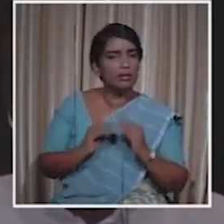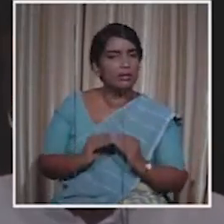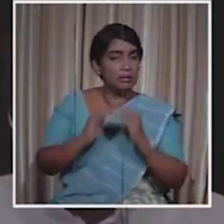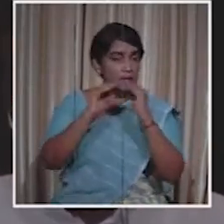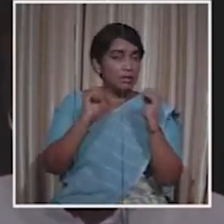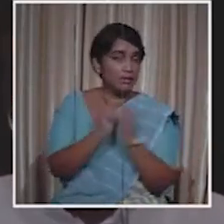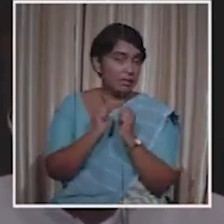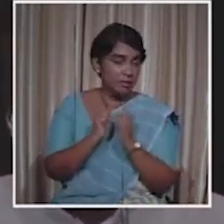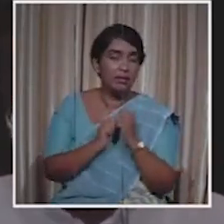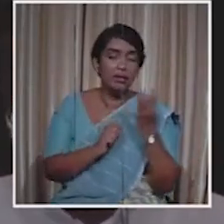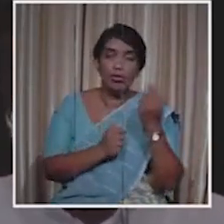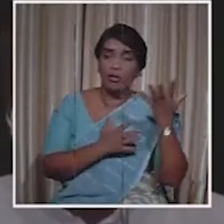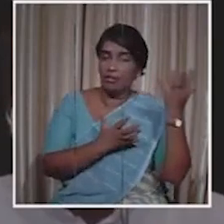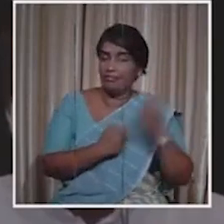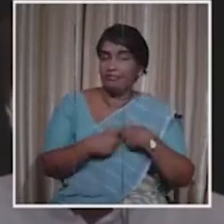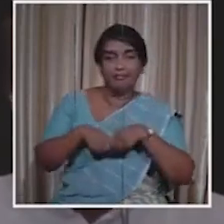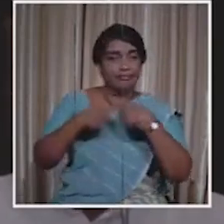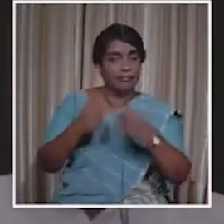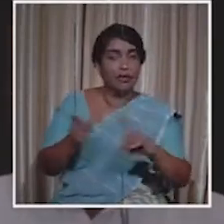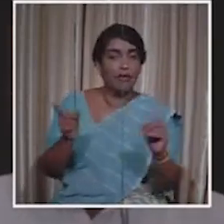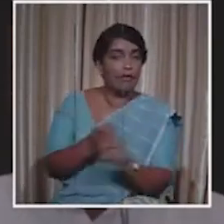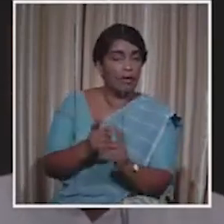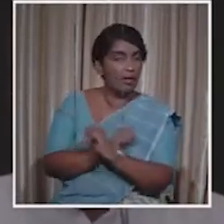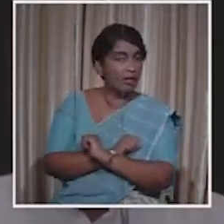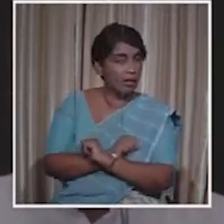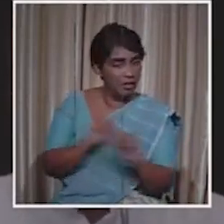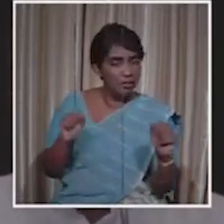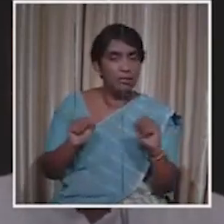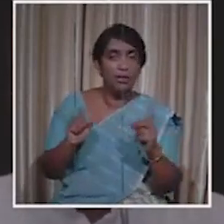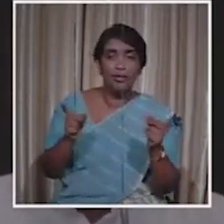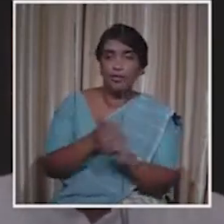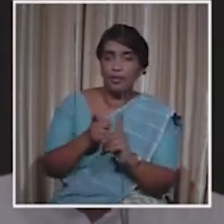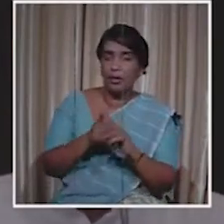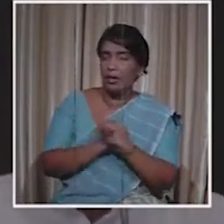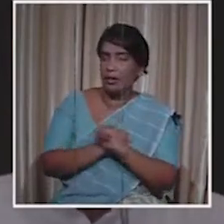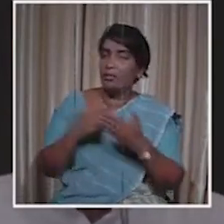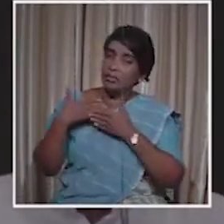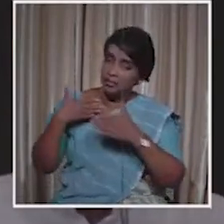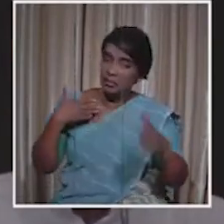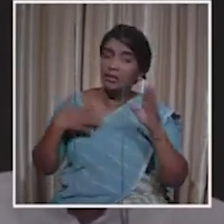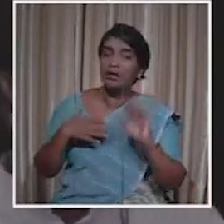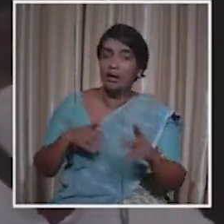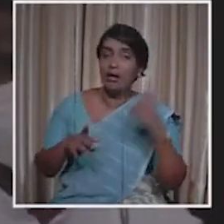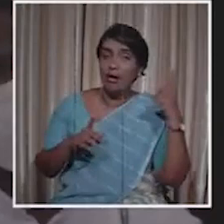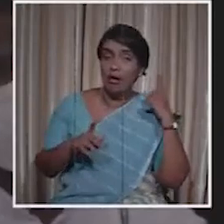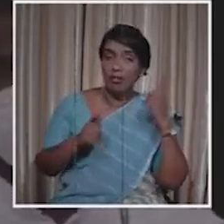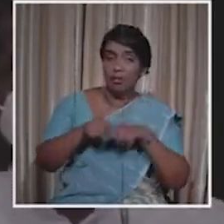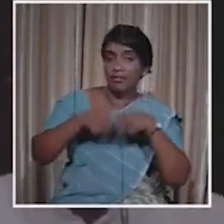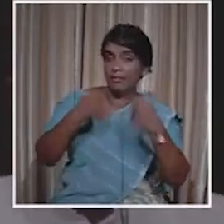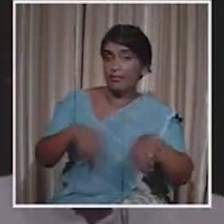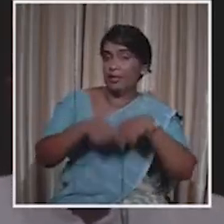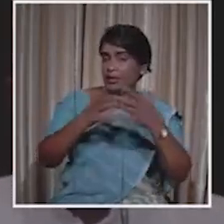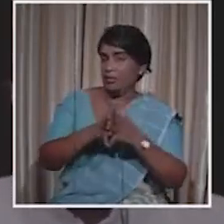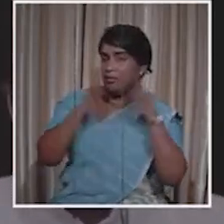பணம், எந்த ஒரு யுத்தமும் குண்டு சத்தங்களும் இல்லாத இந்த நாட்டிலே படைகளுக்காக குவிக்கப்படுகிறது என்றால் நாடு எவ்வாறு அபிவிருத்தி அடைய